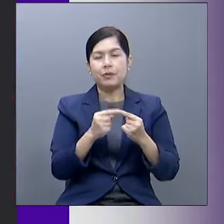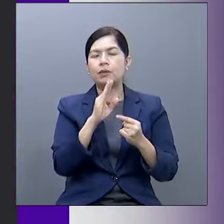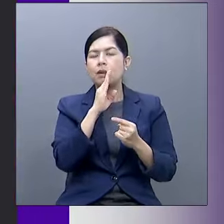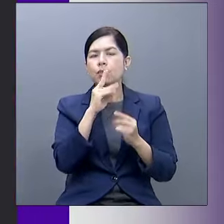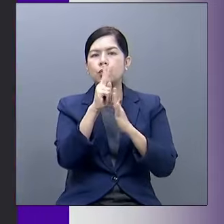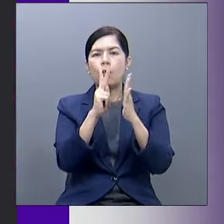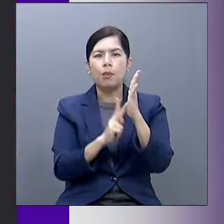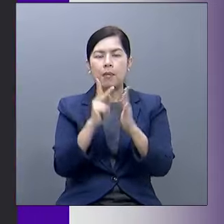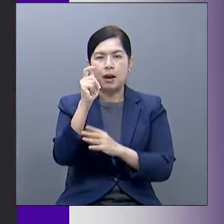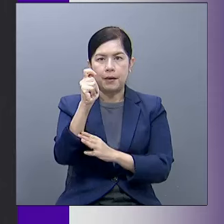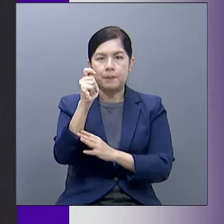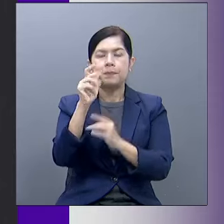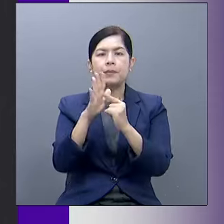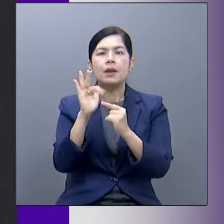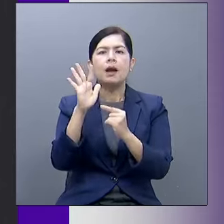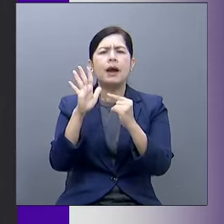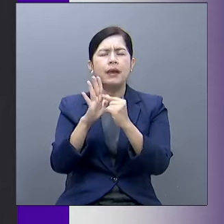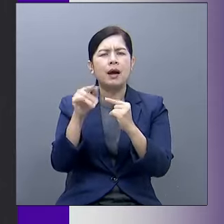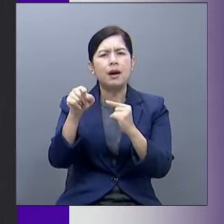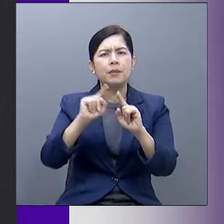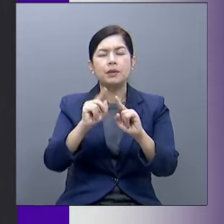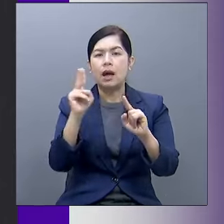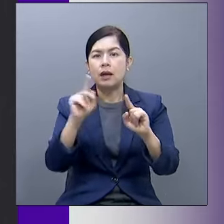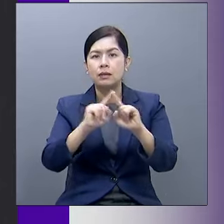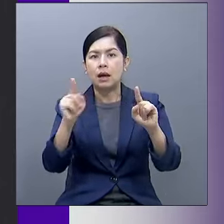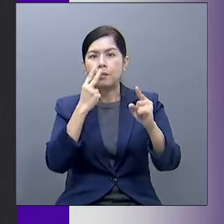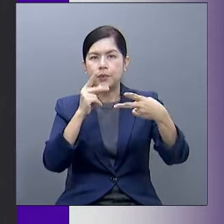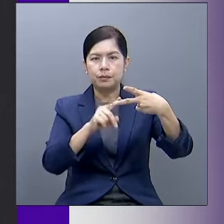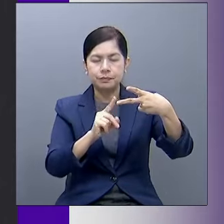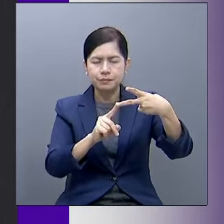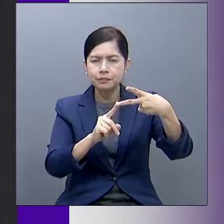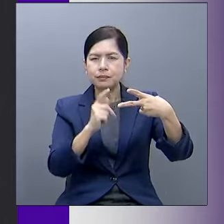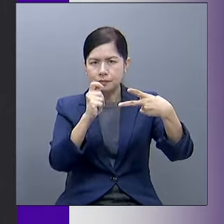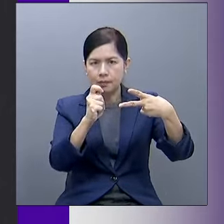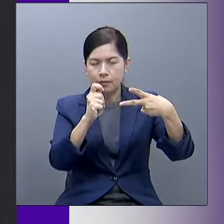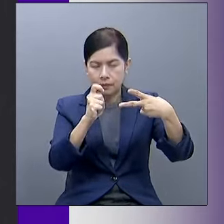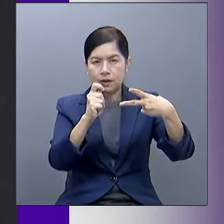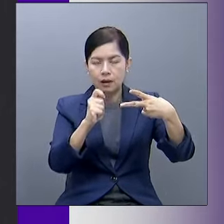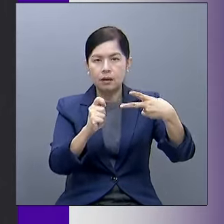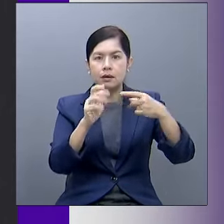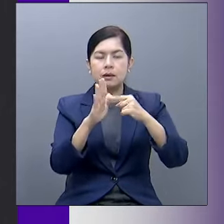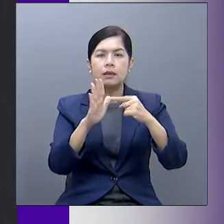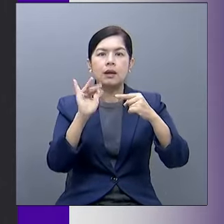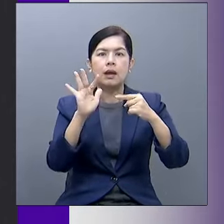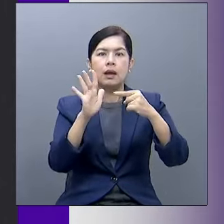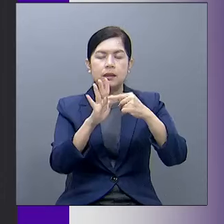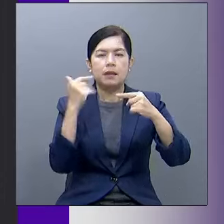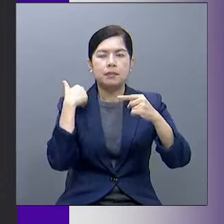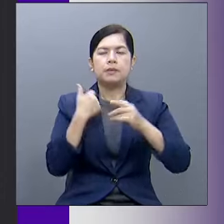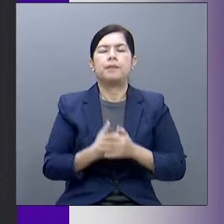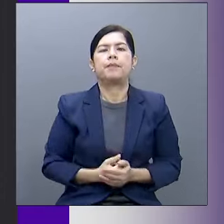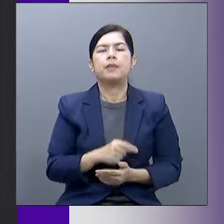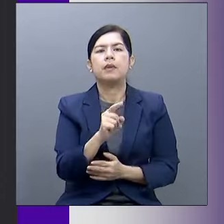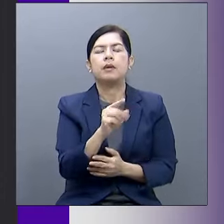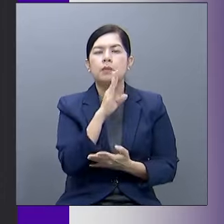ฎหมายอาญาเนี่ยมันก็จะไปดูว่าอันนี้มันเป็นเขาเรียกว่าเป็นตัวผู้ที่ถูกกระทำผิดหรือเป็นตัวที่คนที่เป็นคนกระทำผิดคือมันได้ทั้งสองมุมนะเป็นค